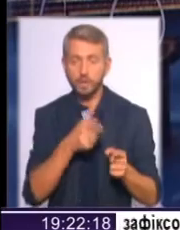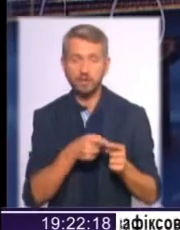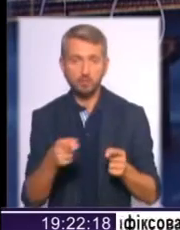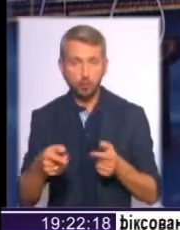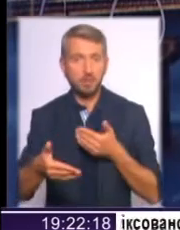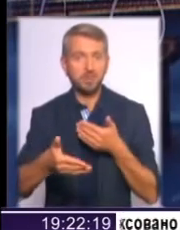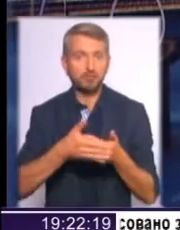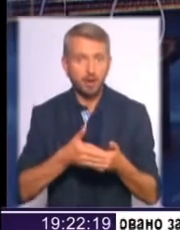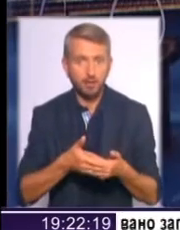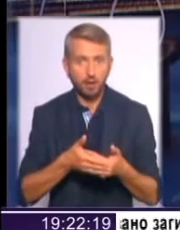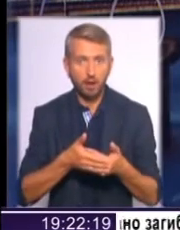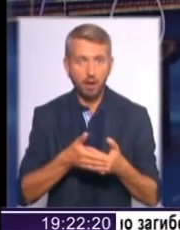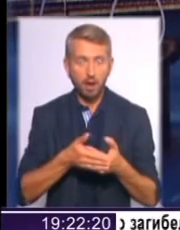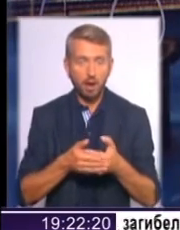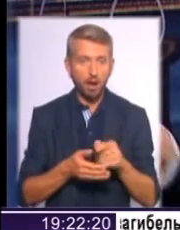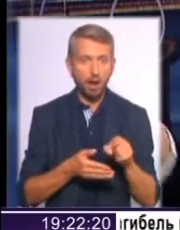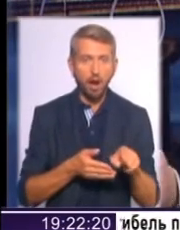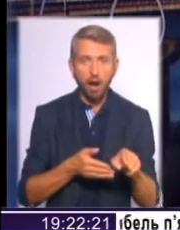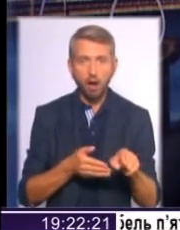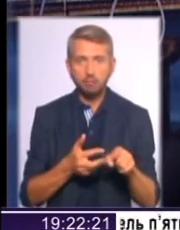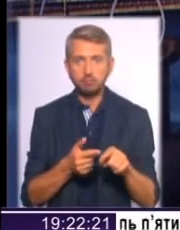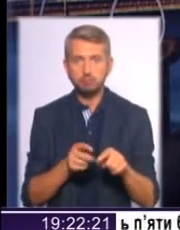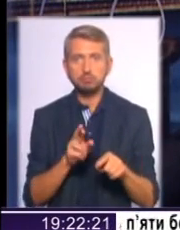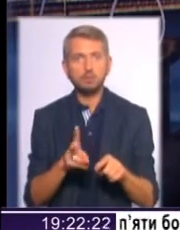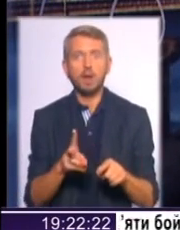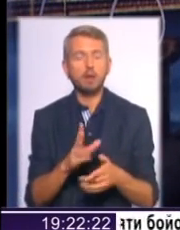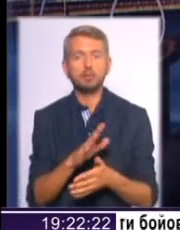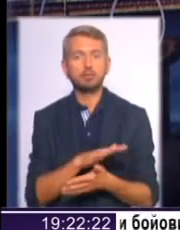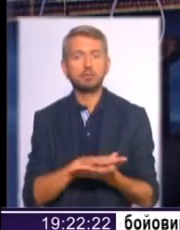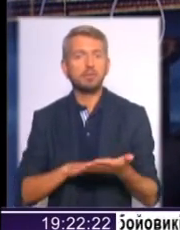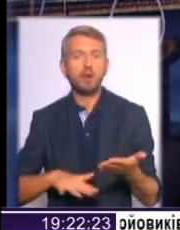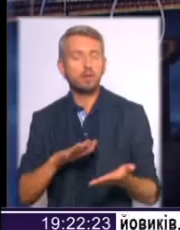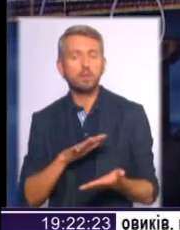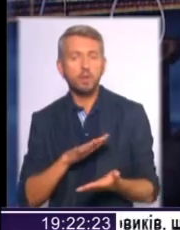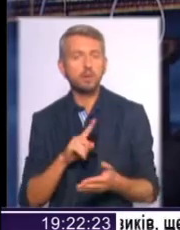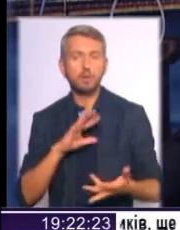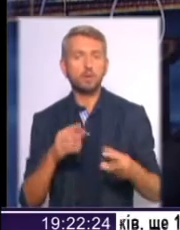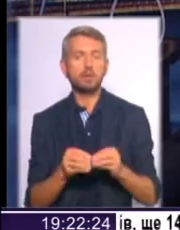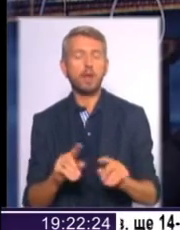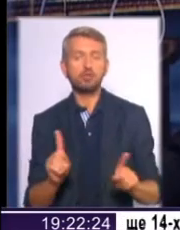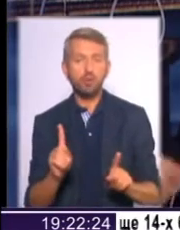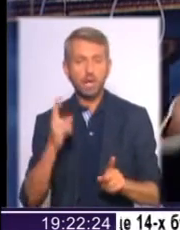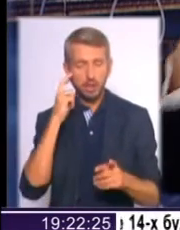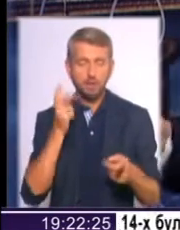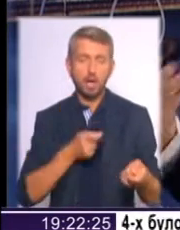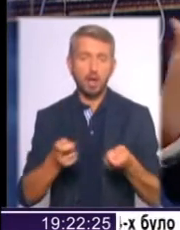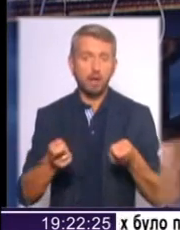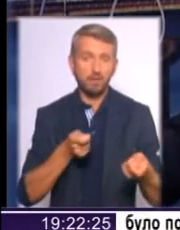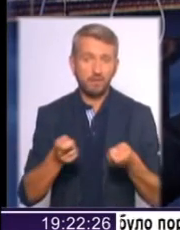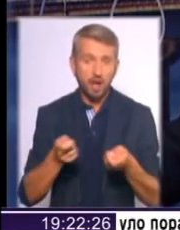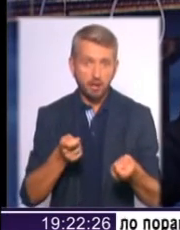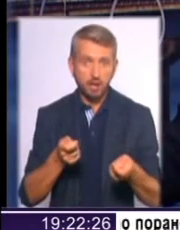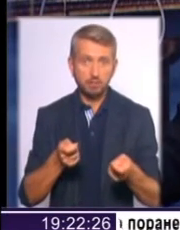от як одне з іншим буде співставлятися, і що ми отримуємо на виході, столична влада, вона на